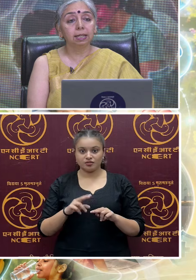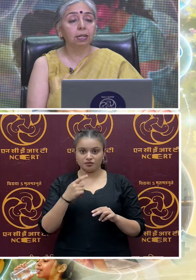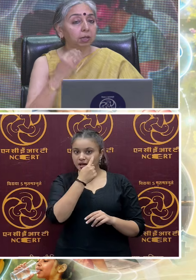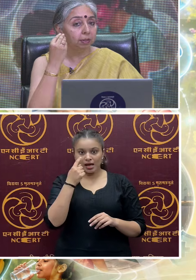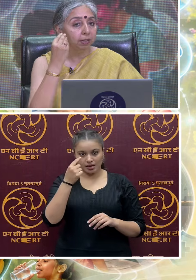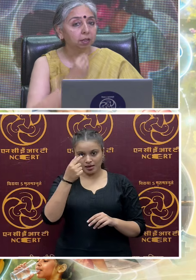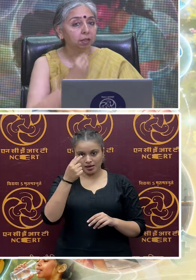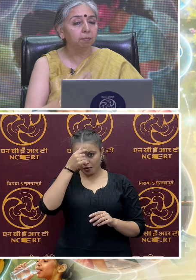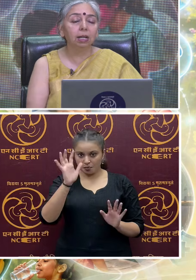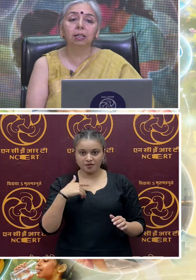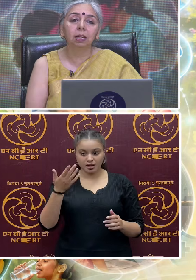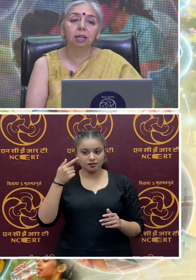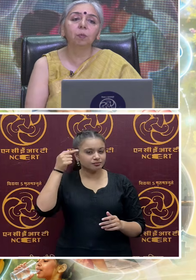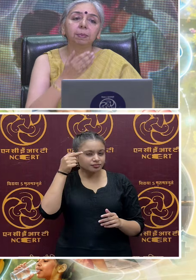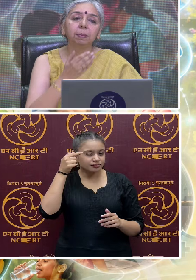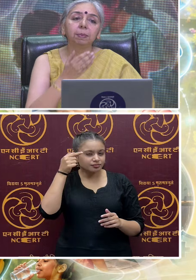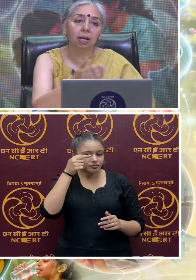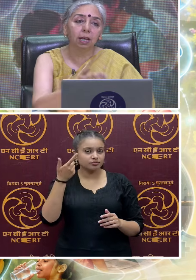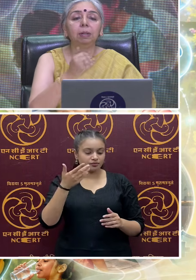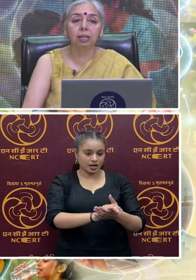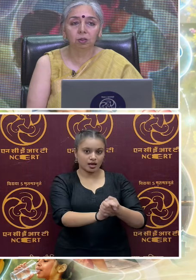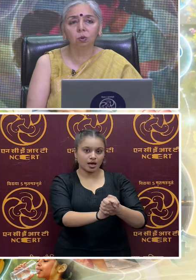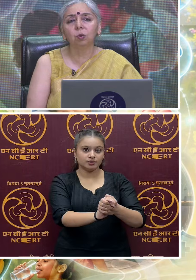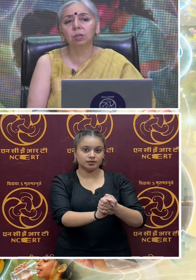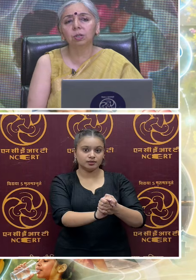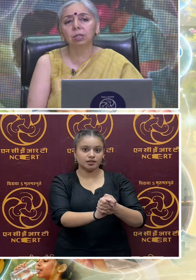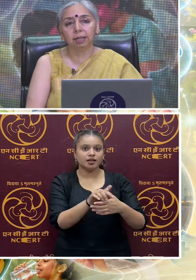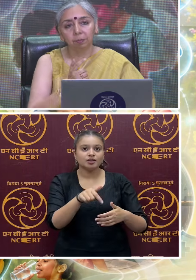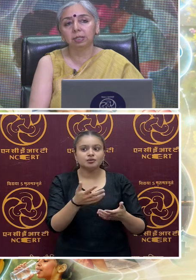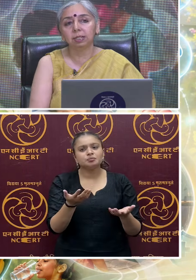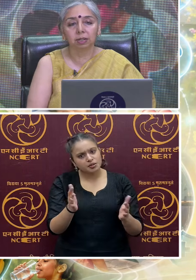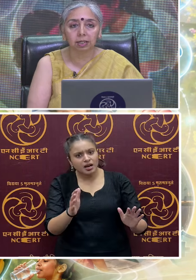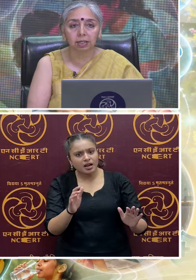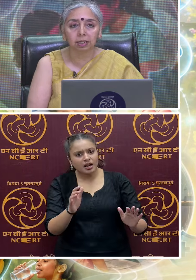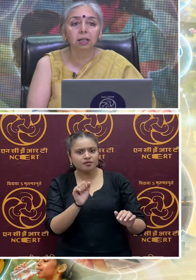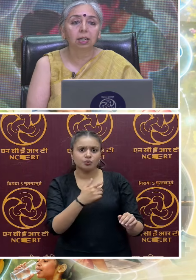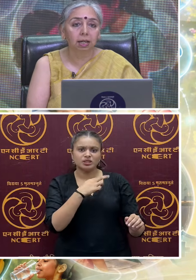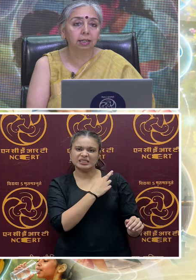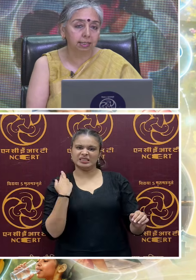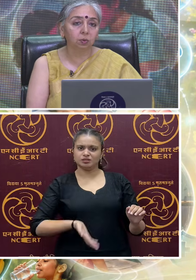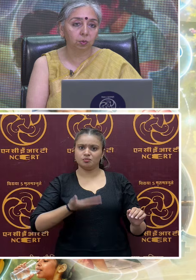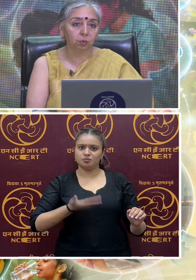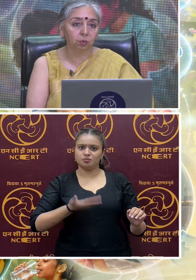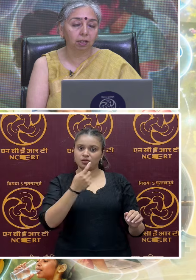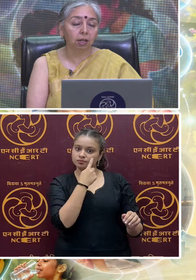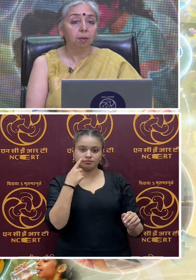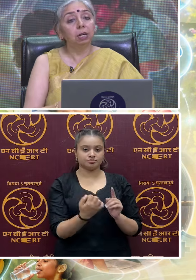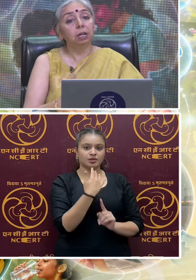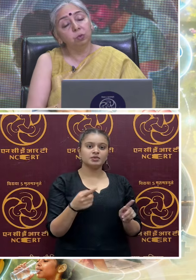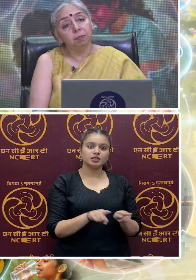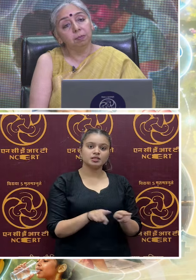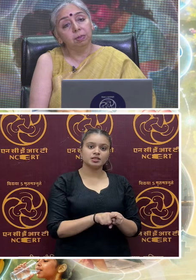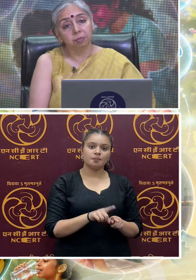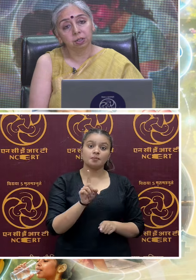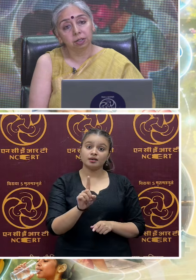कंजक्टिवाइटिस है और मैंने अपनी आँख में हाथ लगाया है और मैं आपसे हाथ मिला लेती हूँ तो हो सकता है आपको रिस्क बढ़ जाएगा आई डिज़ीज़ होने का। बट